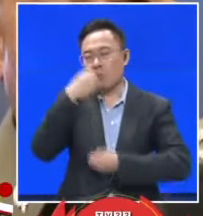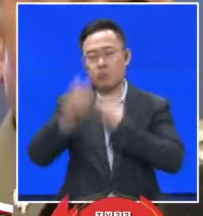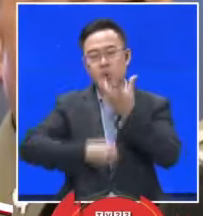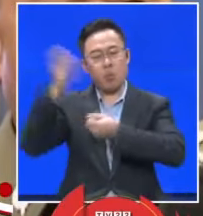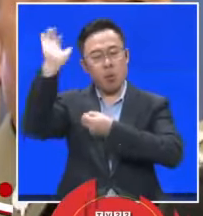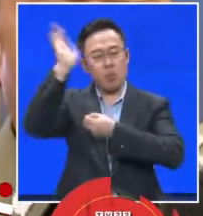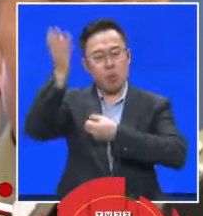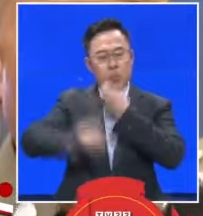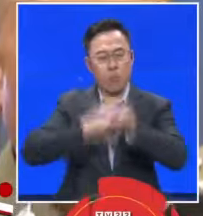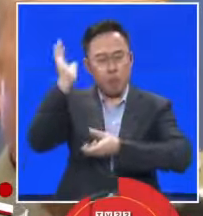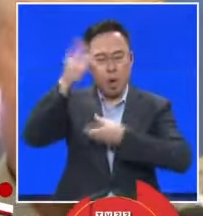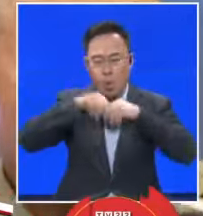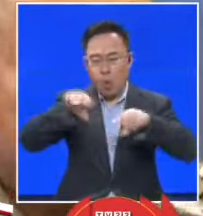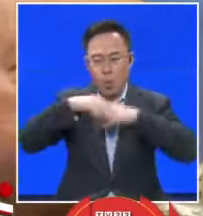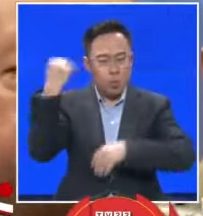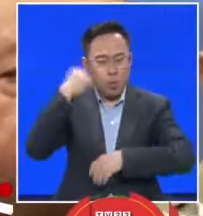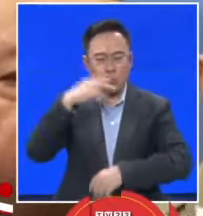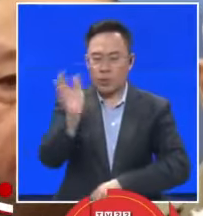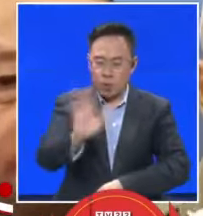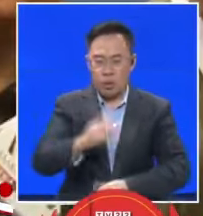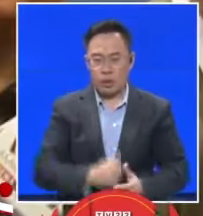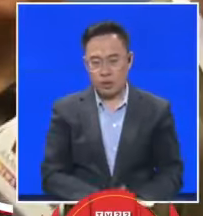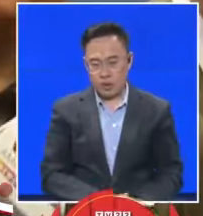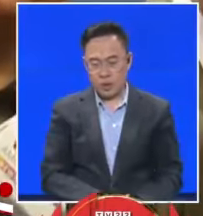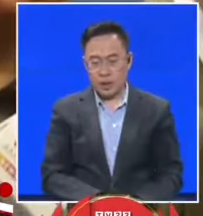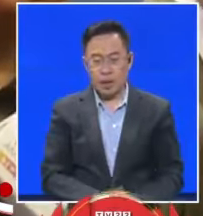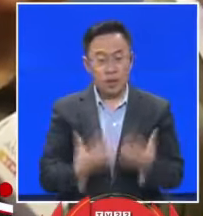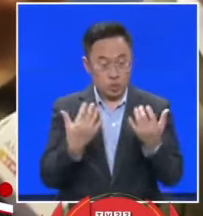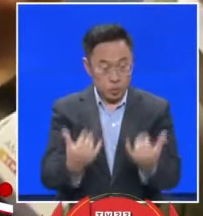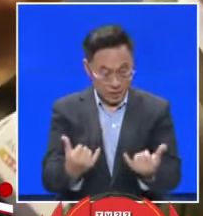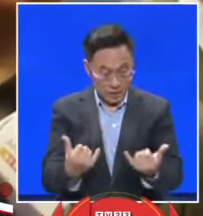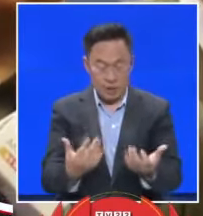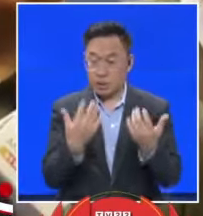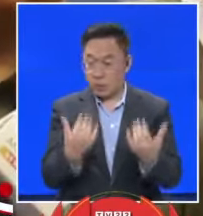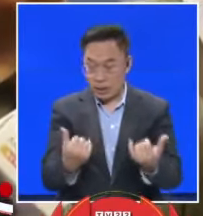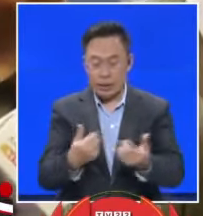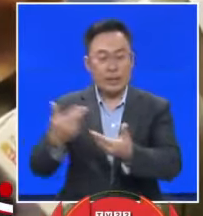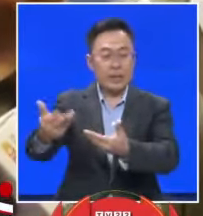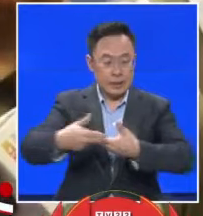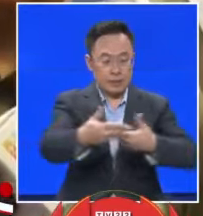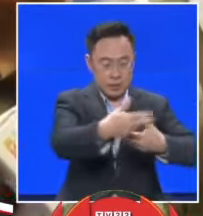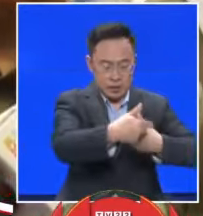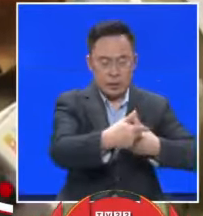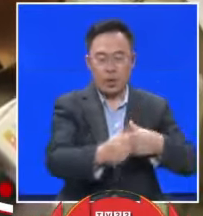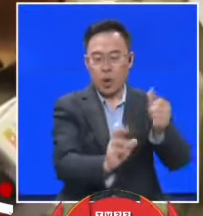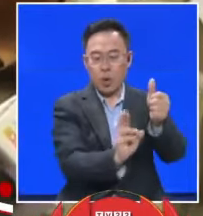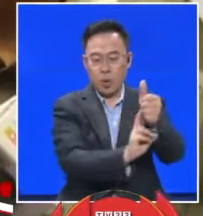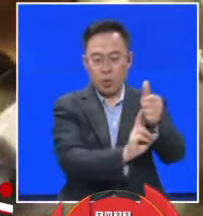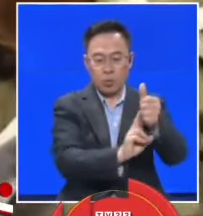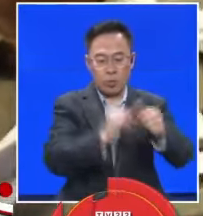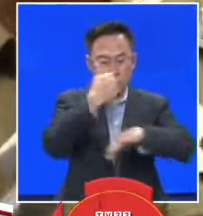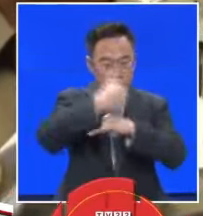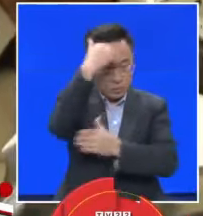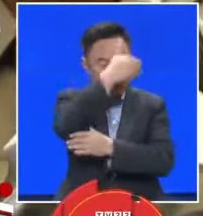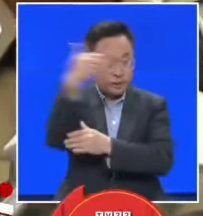คุยกับรองผบ.ตร.ทุกวันวันนี้วันนี้เลยนะบอกจะเรียกทุกคนมานั่งคุยกันตอนบ่ายนะ